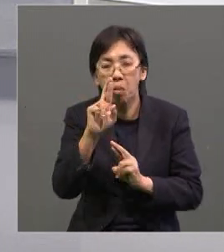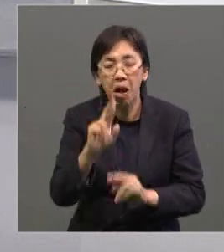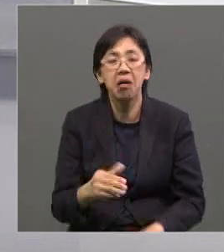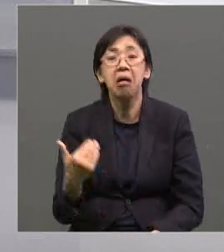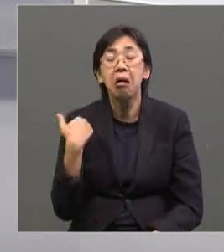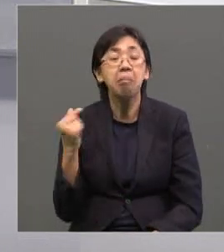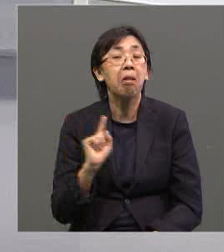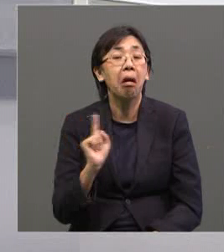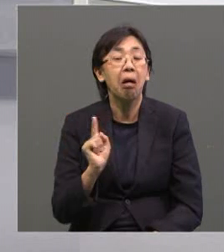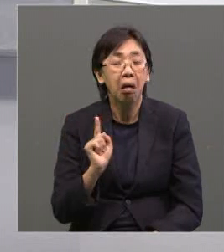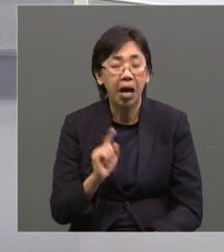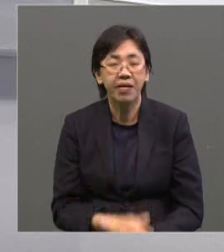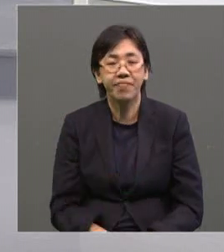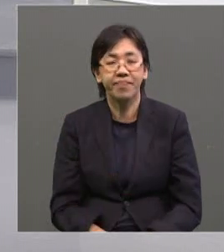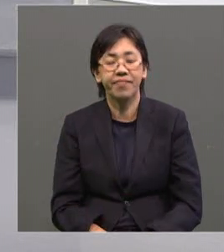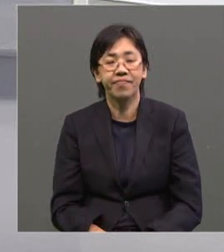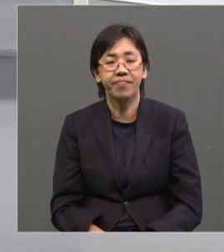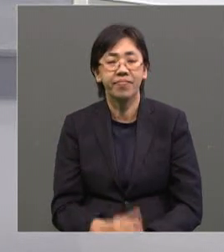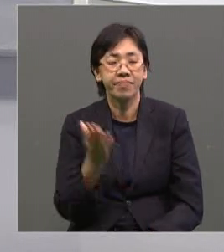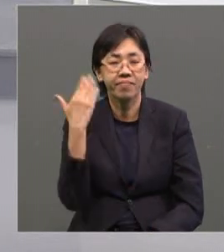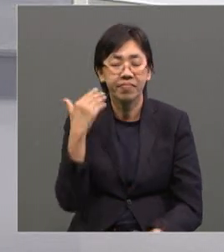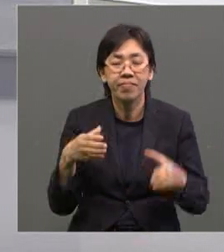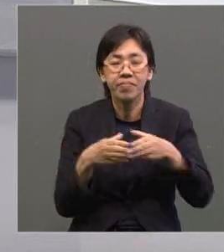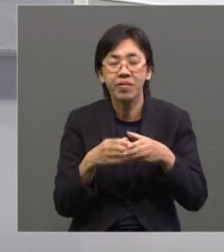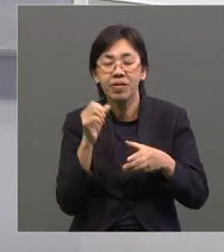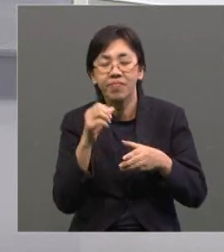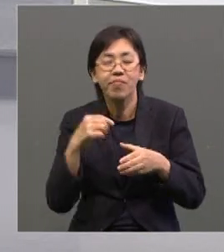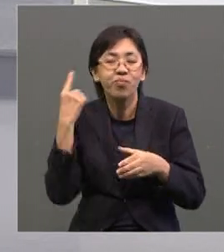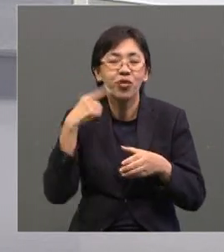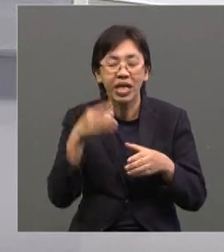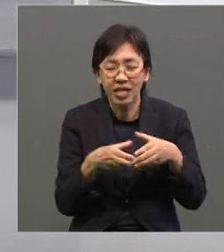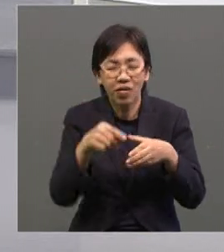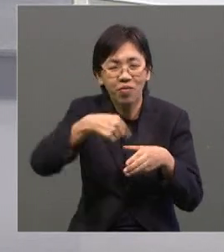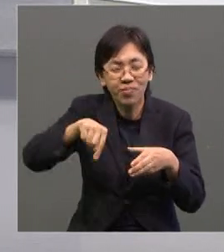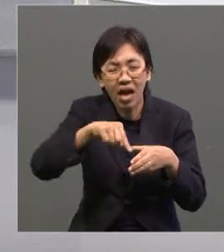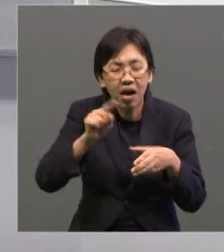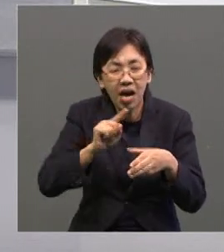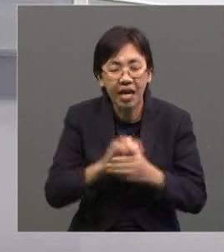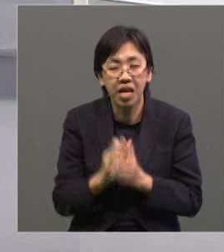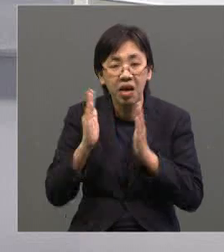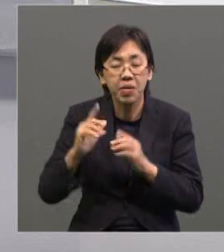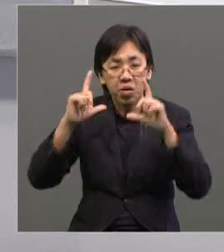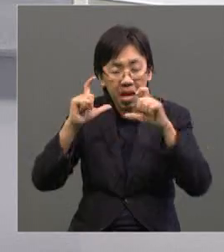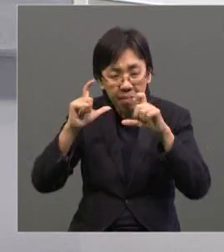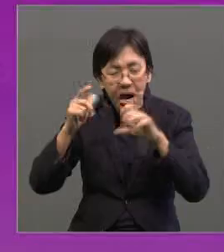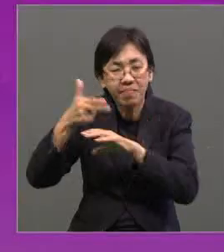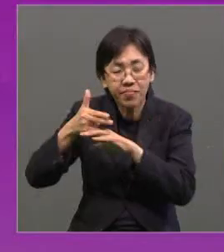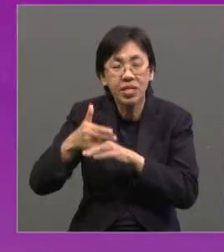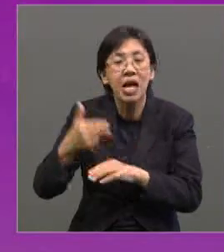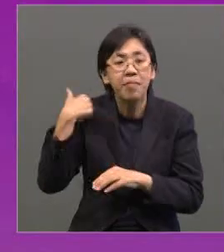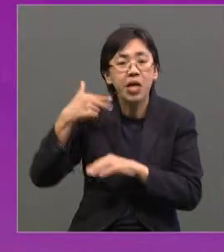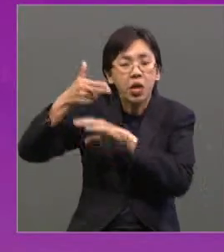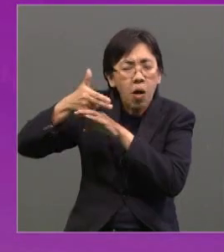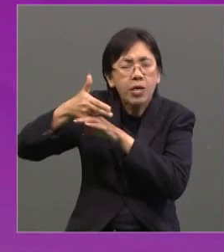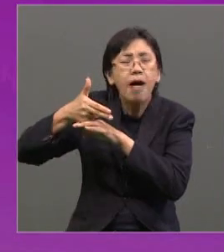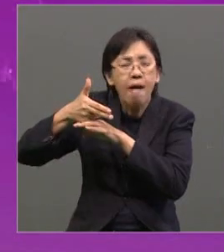ามีคดีเกิดขึ้นนะคะเน็ตไอดอลอดีตเกิร์ลกรุ๊ปชื่อดังค่ะไปแจ้งความเพราะว่าถูกช่างภาพอิสระตั้งกล้อง